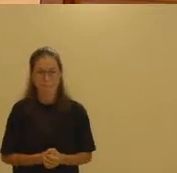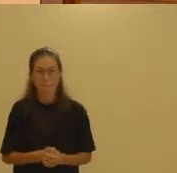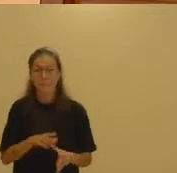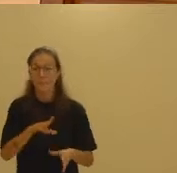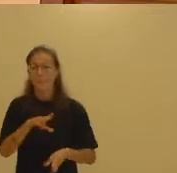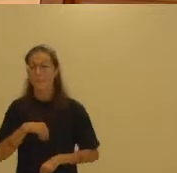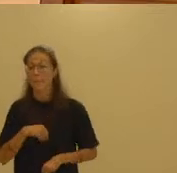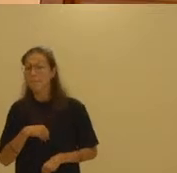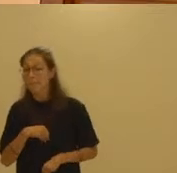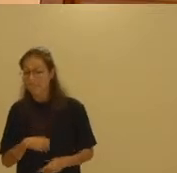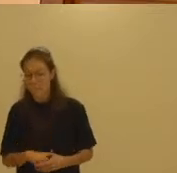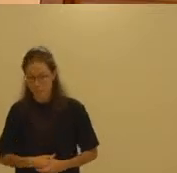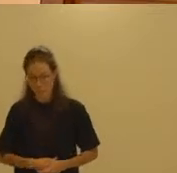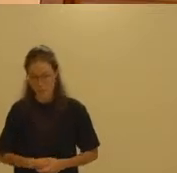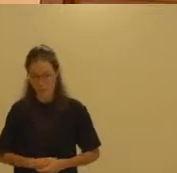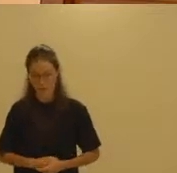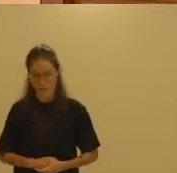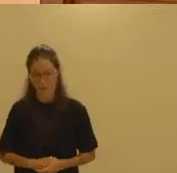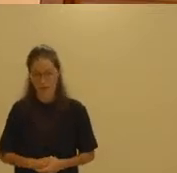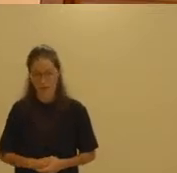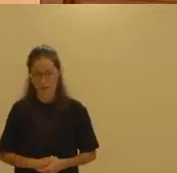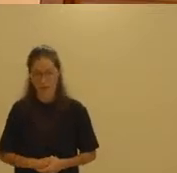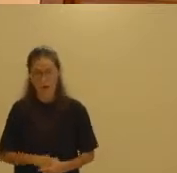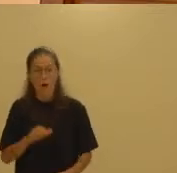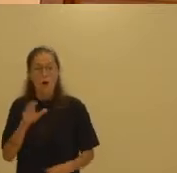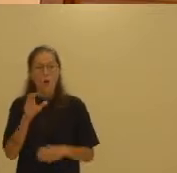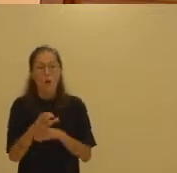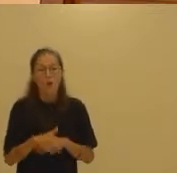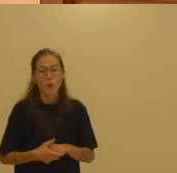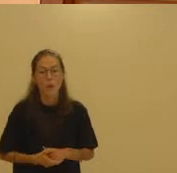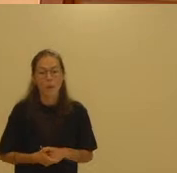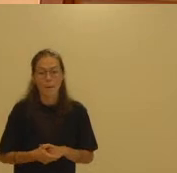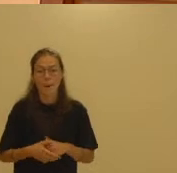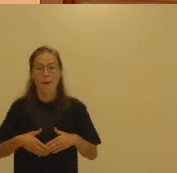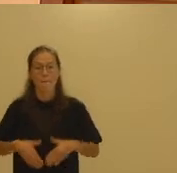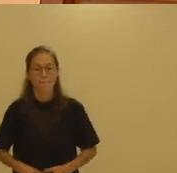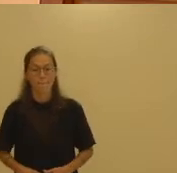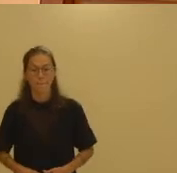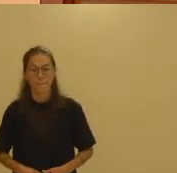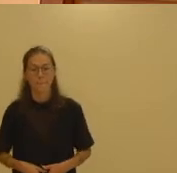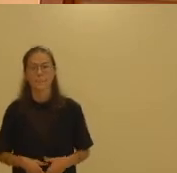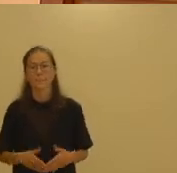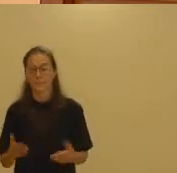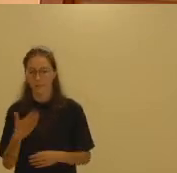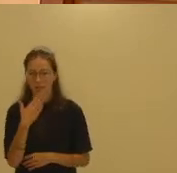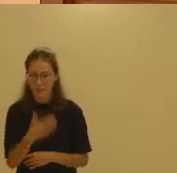Qui vote pour? Qui vote contre? Ou qui s'abstient? Je vous remercie.